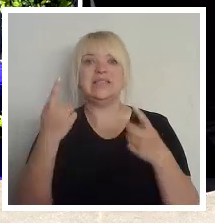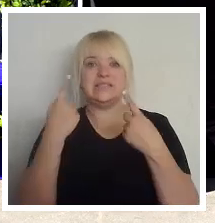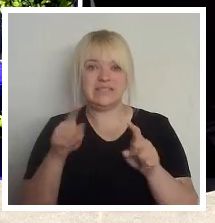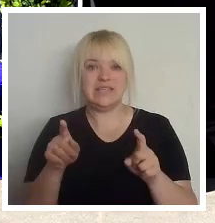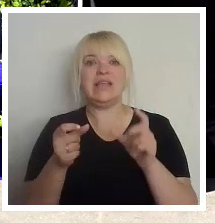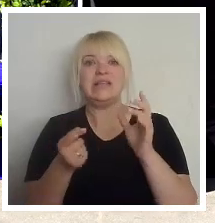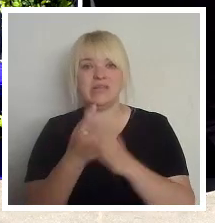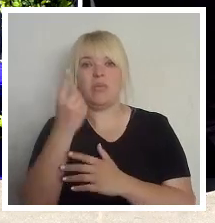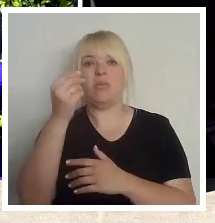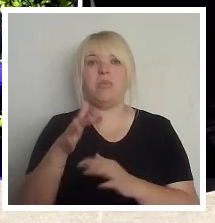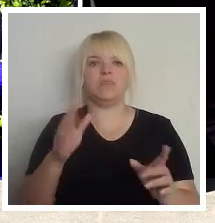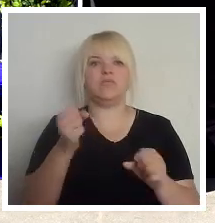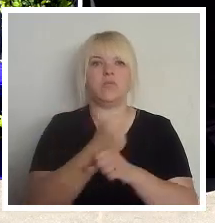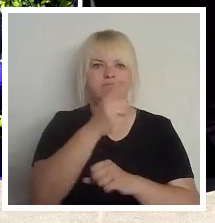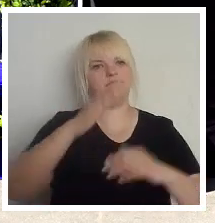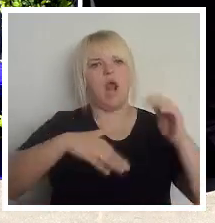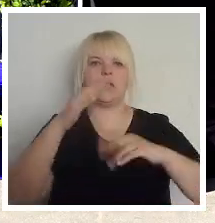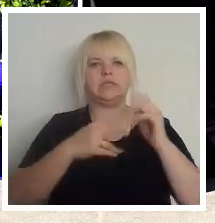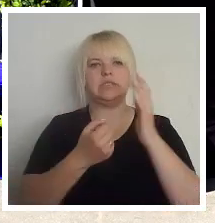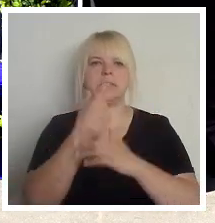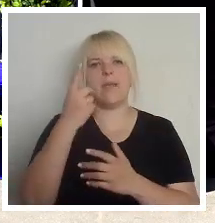ir tādi ļoti praktiski iemesli?